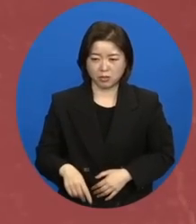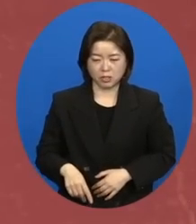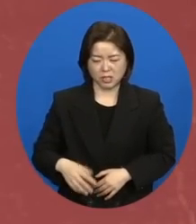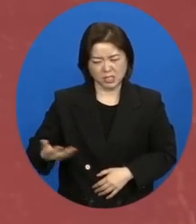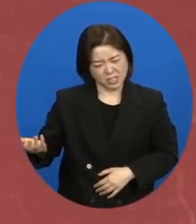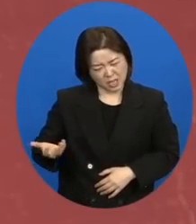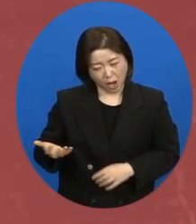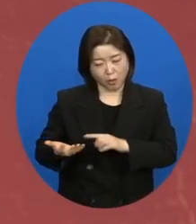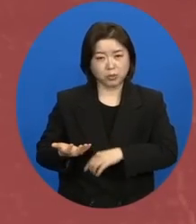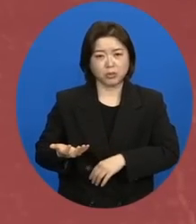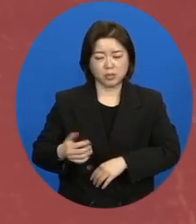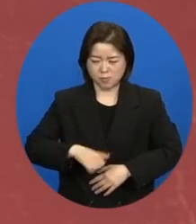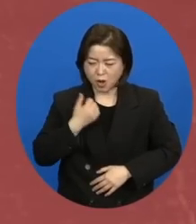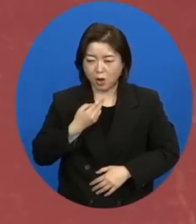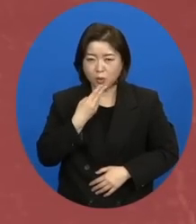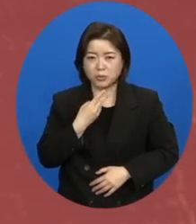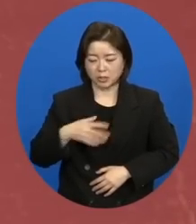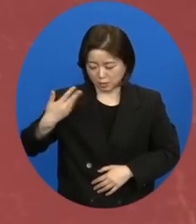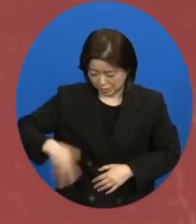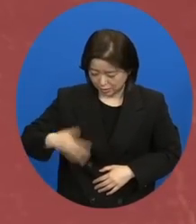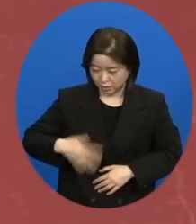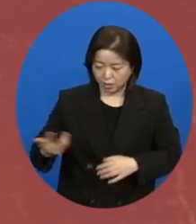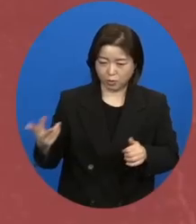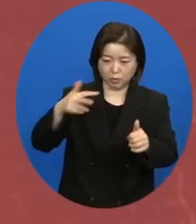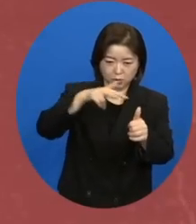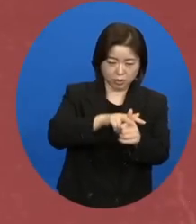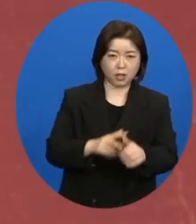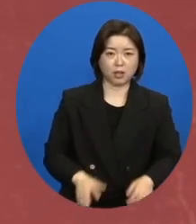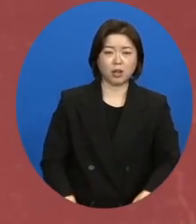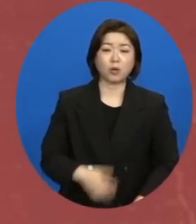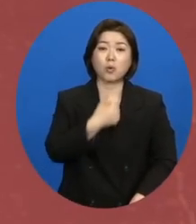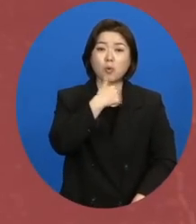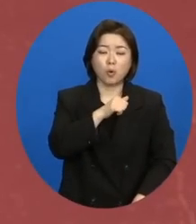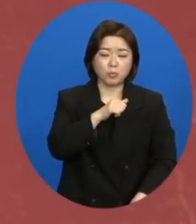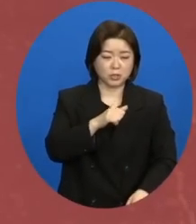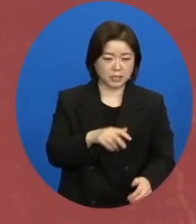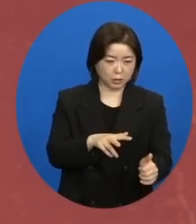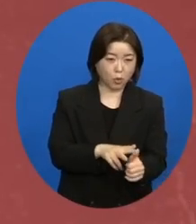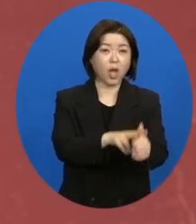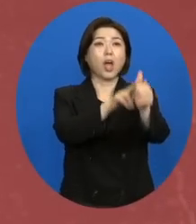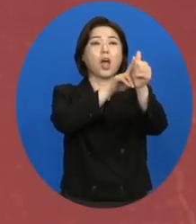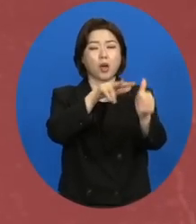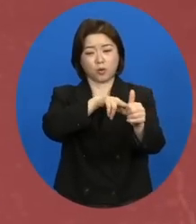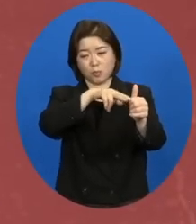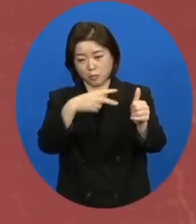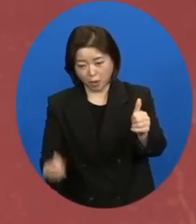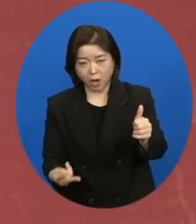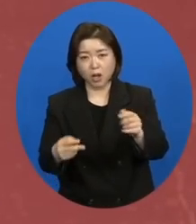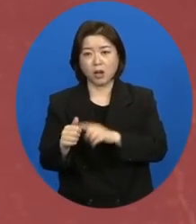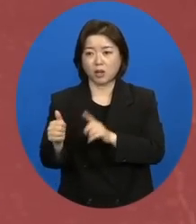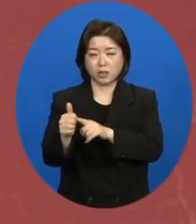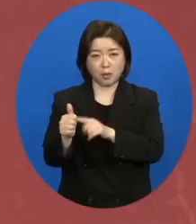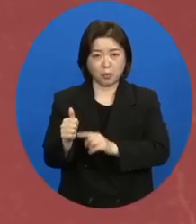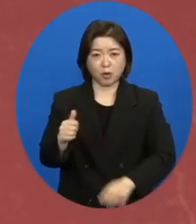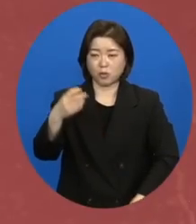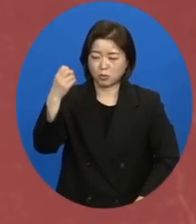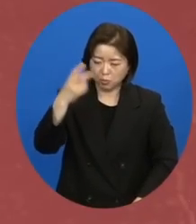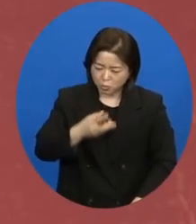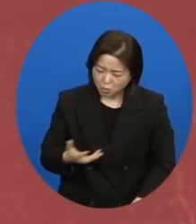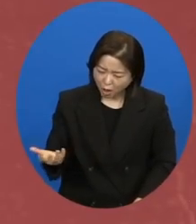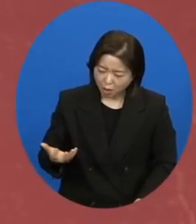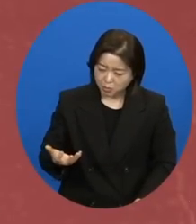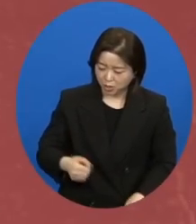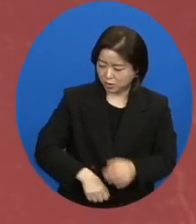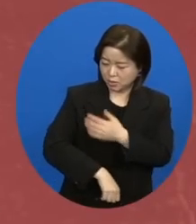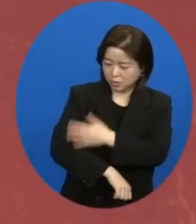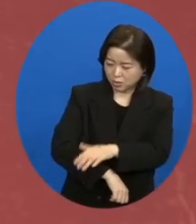그리고 타고. 난 5분 지났는데 다시 말이 확 뛰어서 탁 떨어졌는데 엄청 아플 텐데도 툭